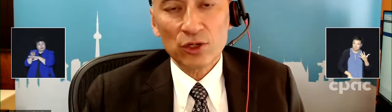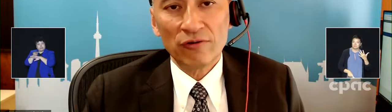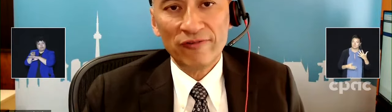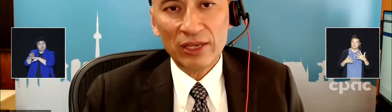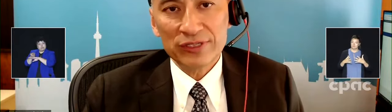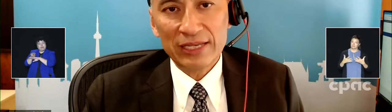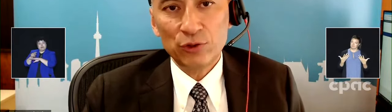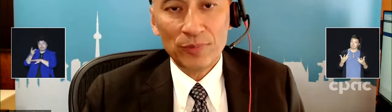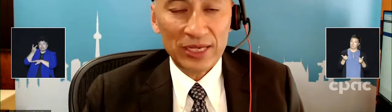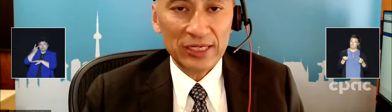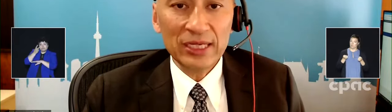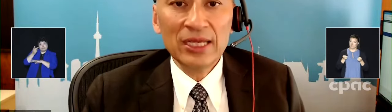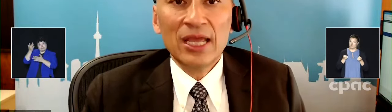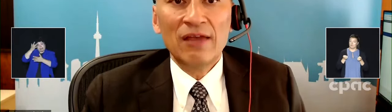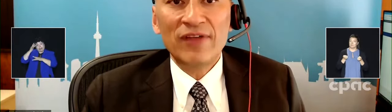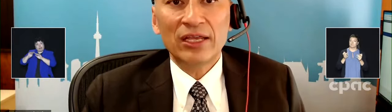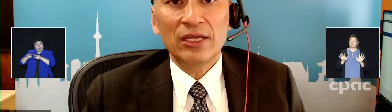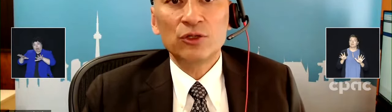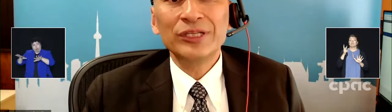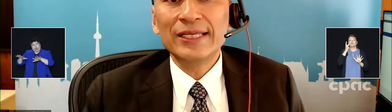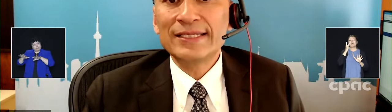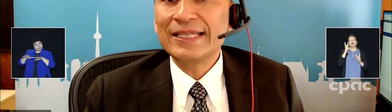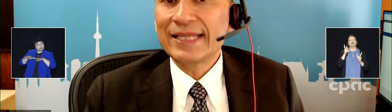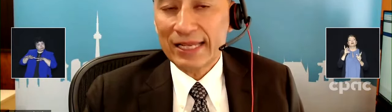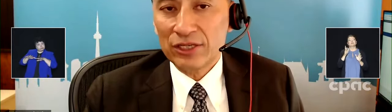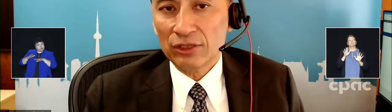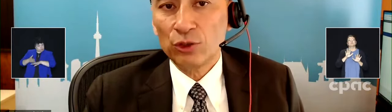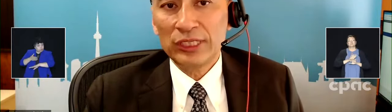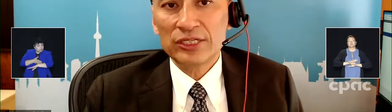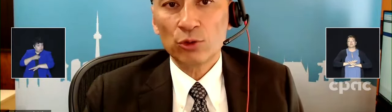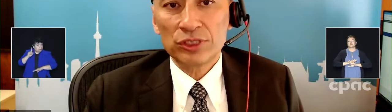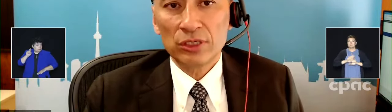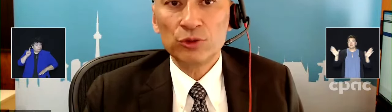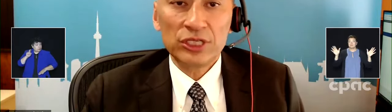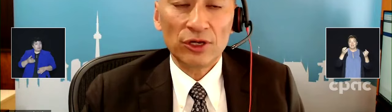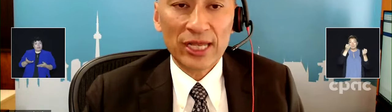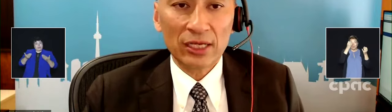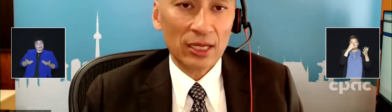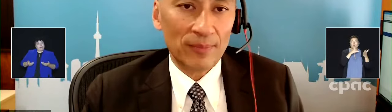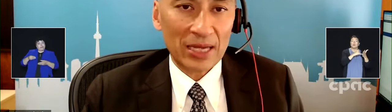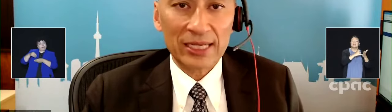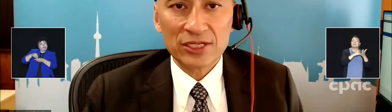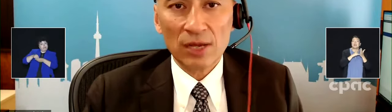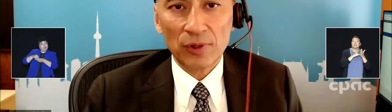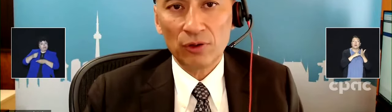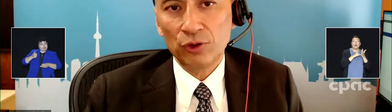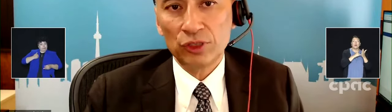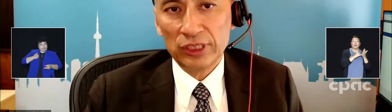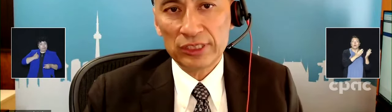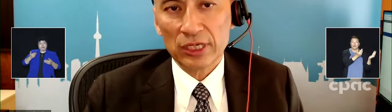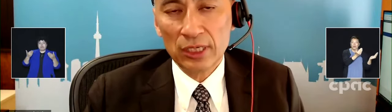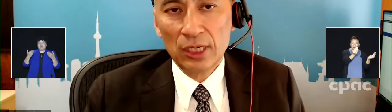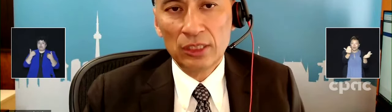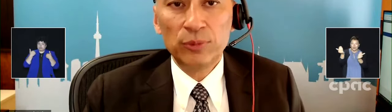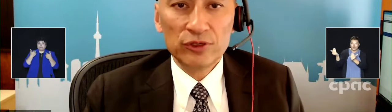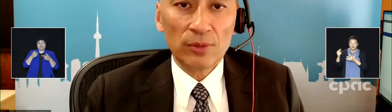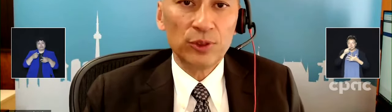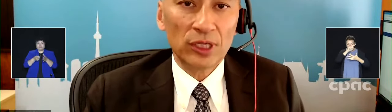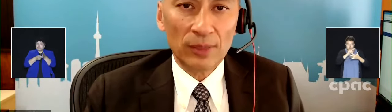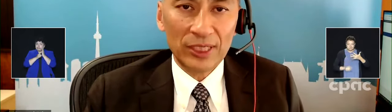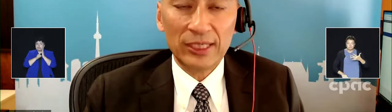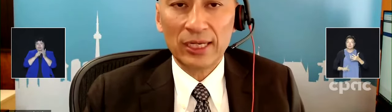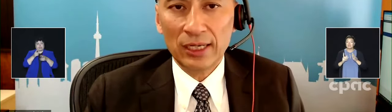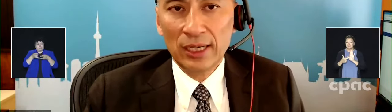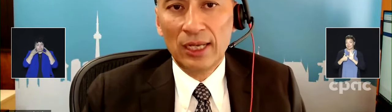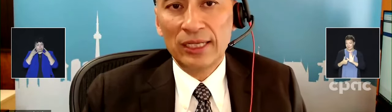aussi qu'est-ce qu'on fait au sein du pays avec tous les indicateurs, tous les autres outils en air que par exemple on utilise de plus